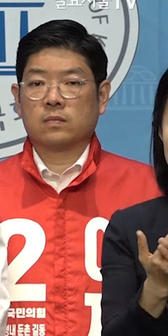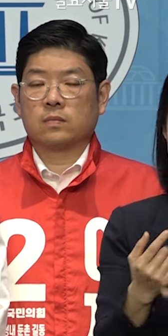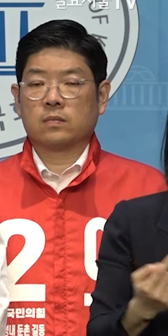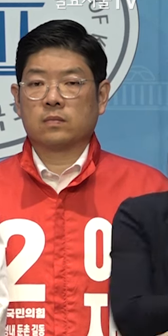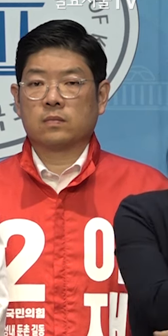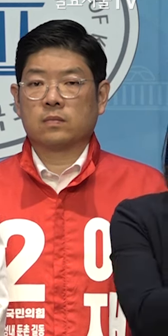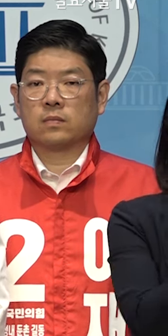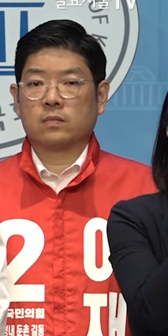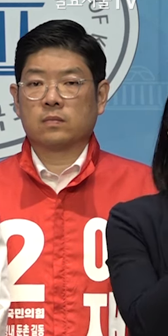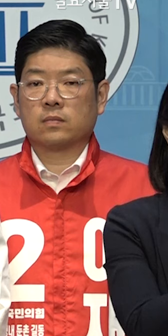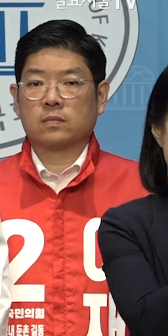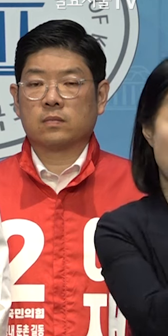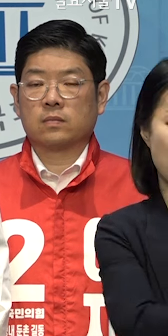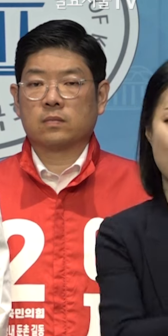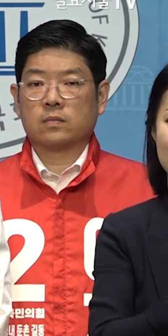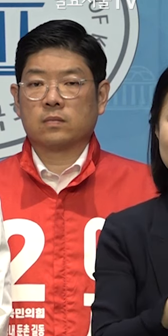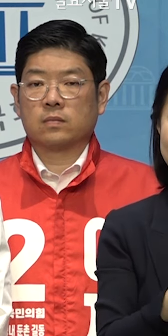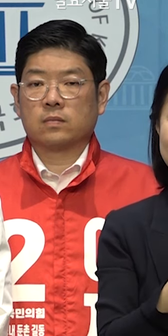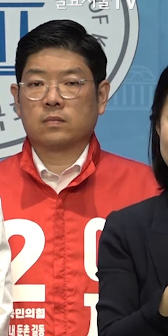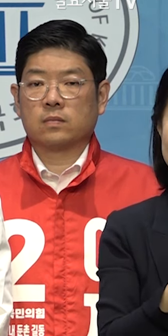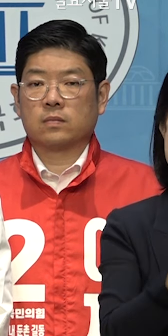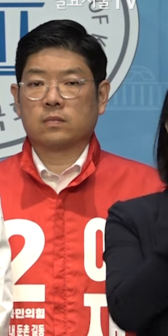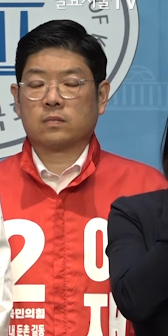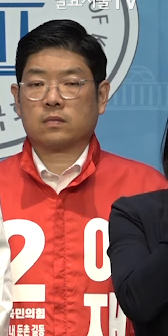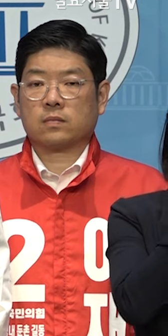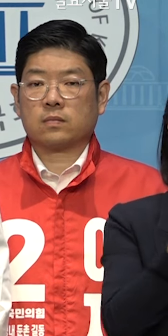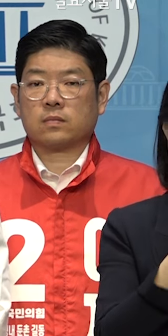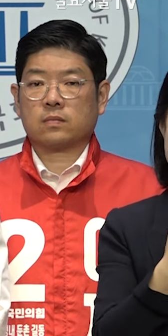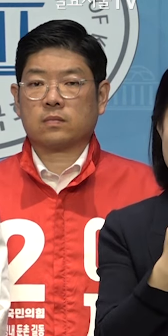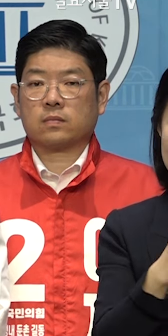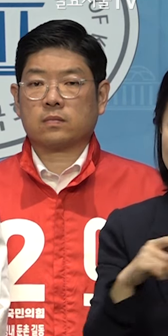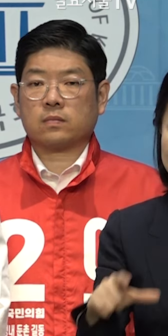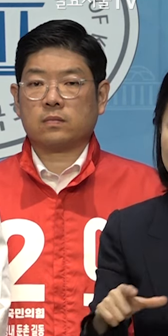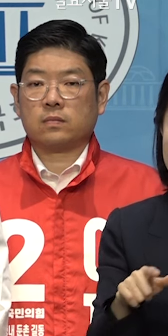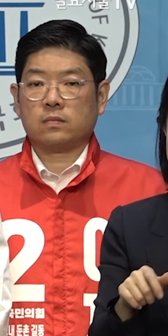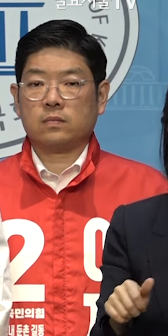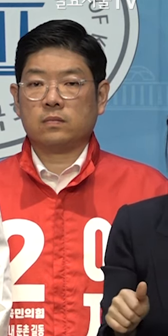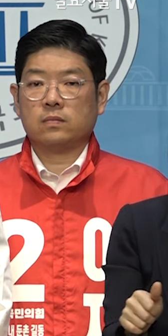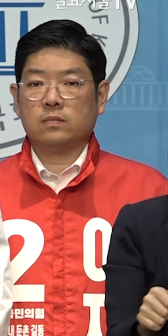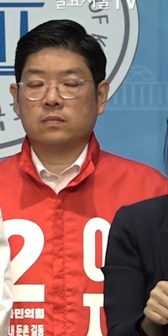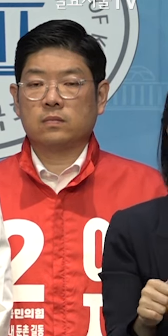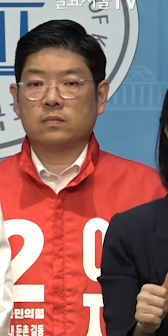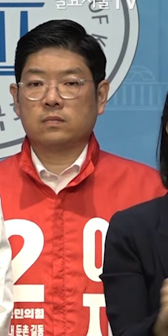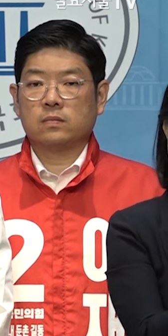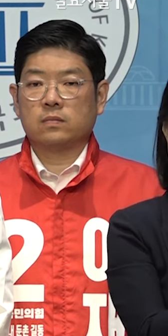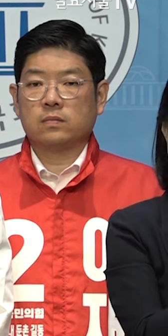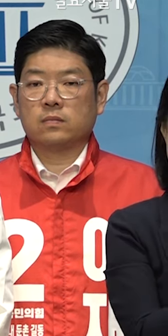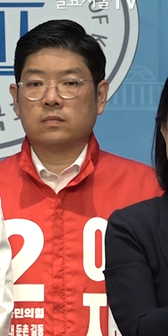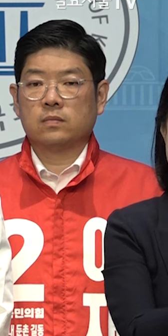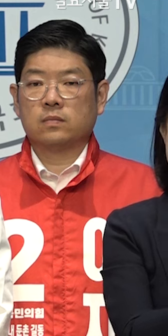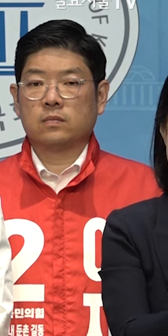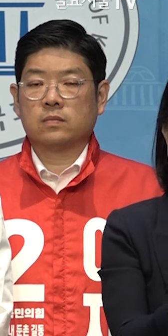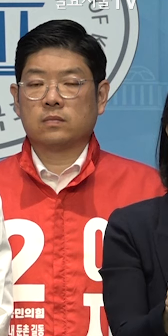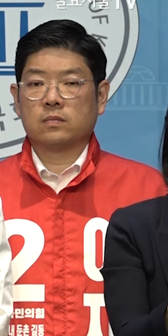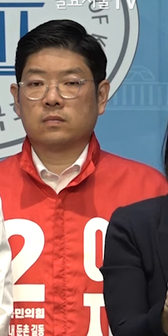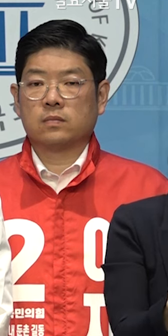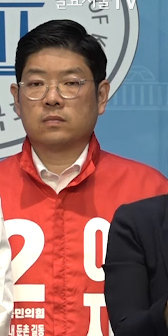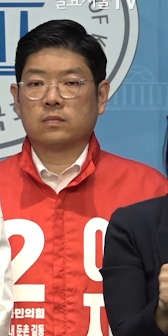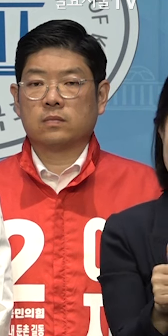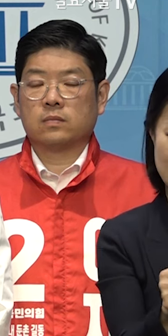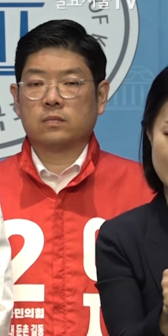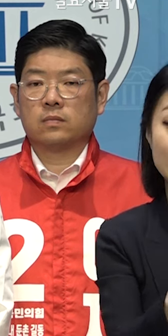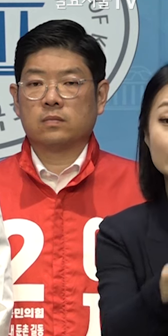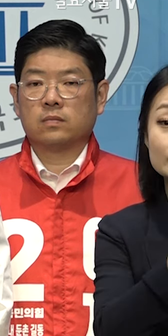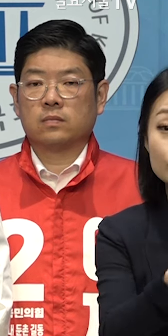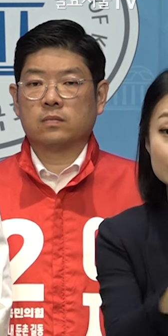니 을 위해 주민을 속이고 주당 가스라이팅 정치를 하는